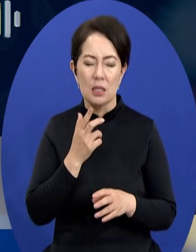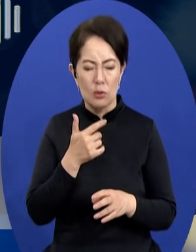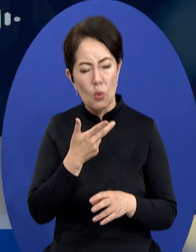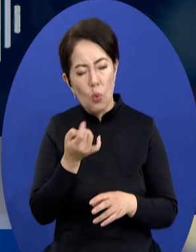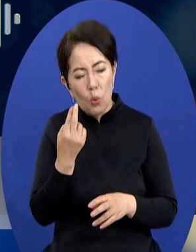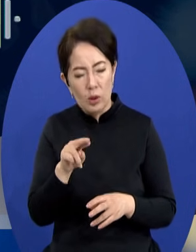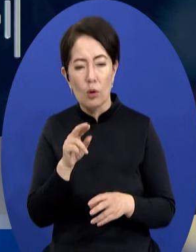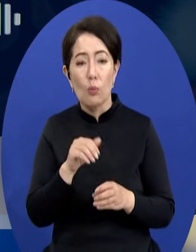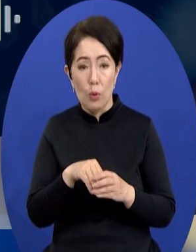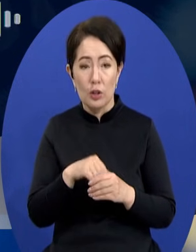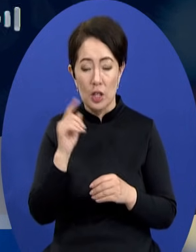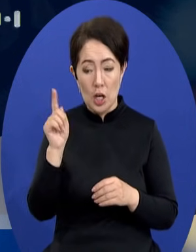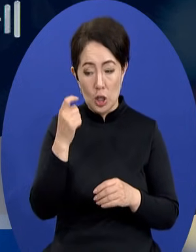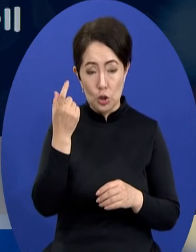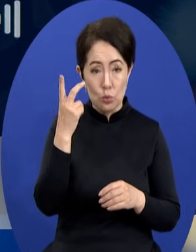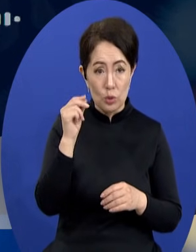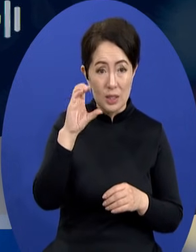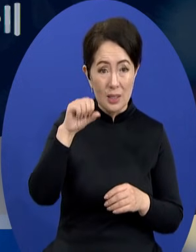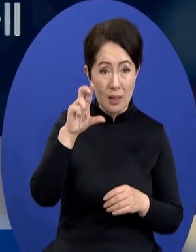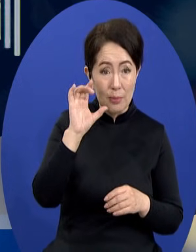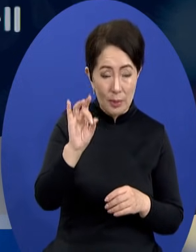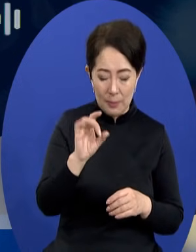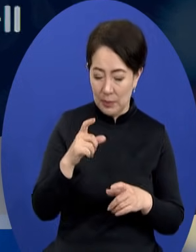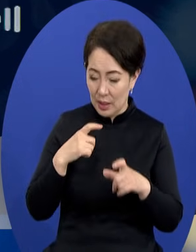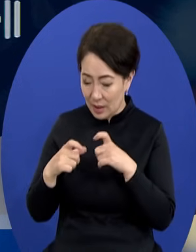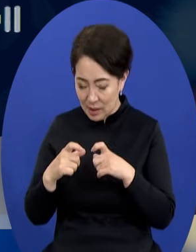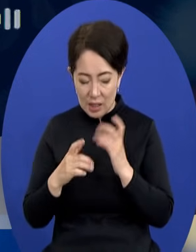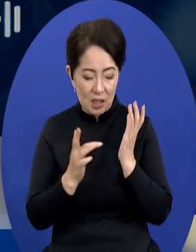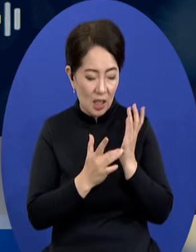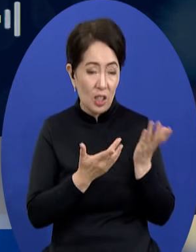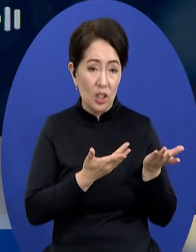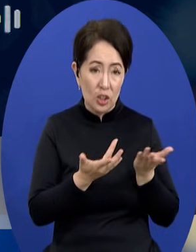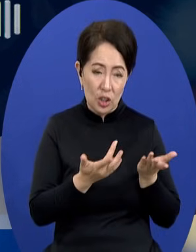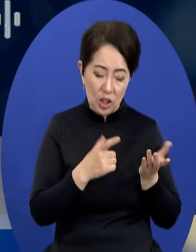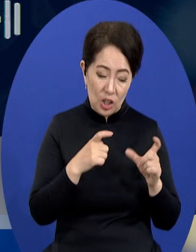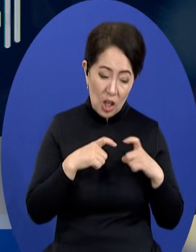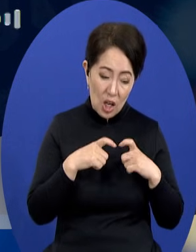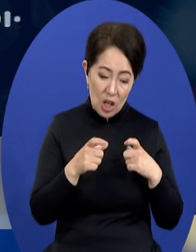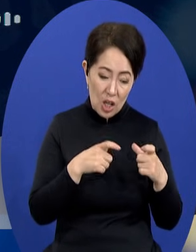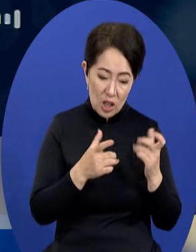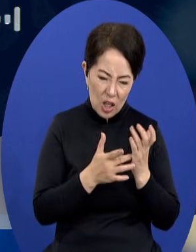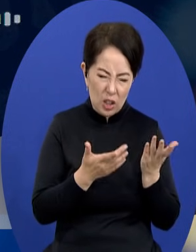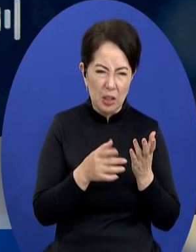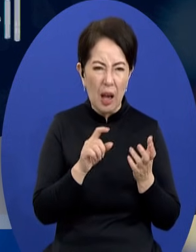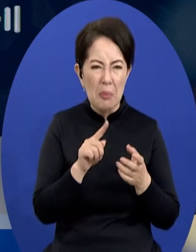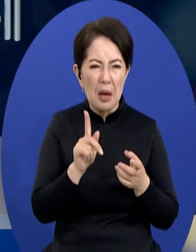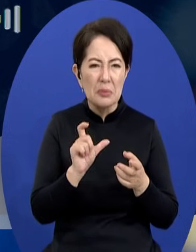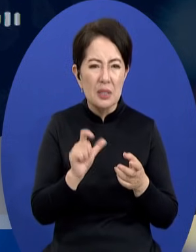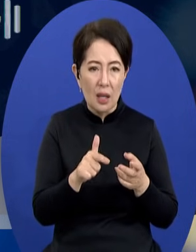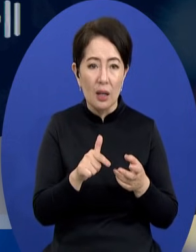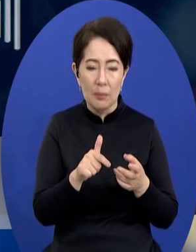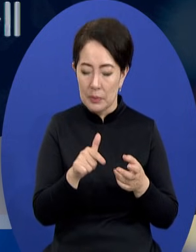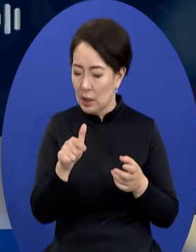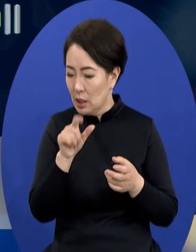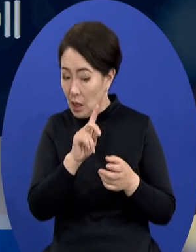ойлголт. Эрчим хүч байна өнөөдөр эдийн засгийн талаас хаш тэр техник технологийн талаас хаш тэр маш их эмзэг байгаа. Тэгээ энэ дээр нь одоо